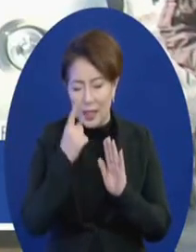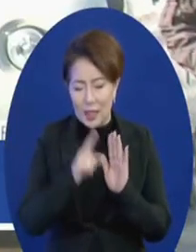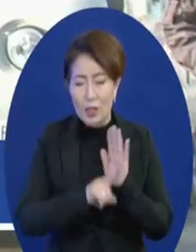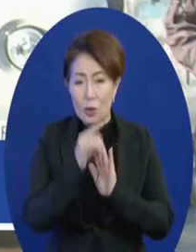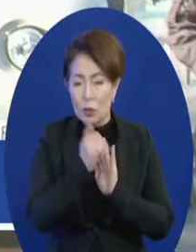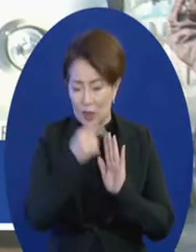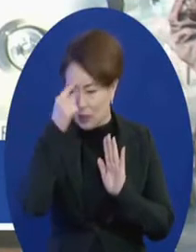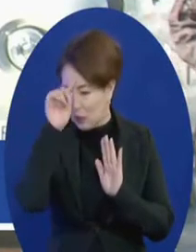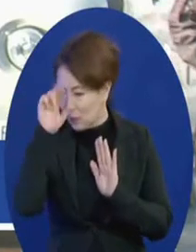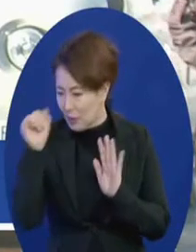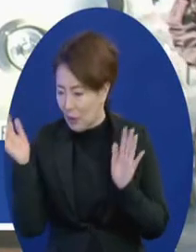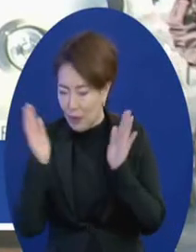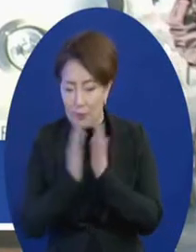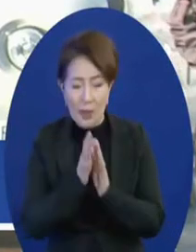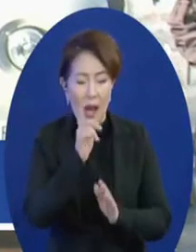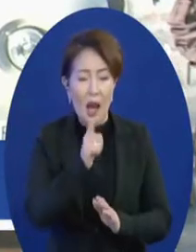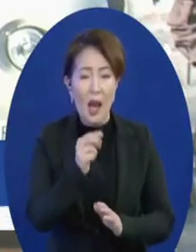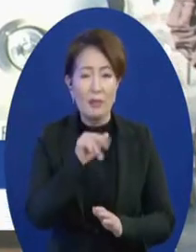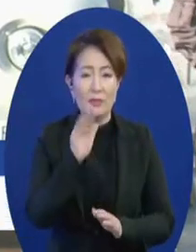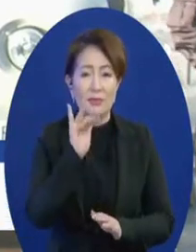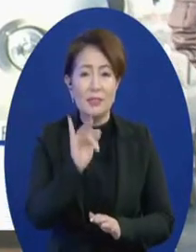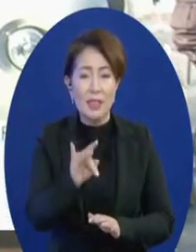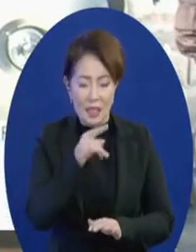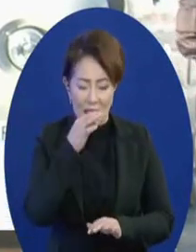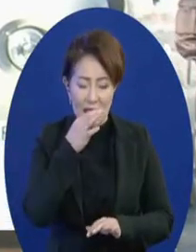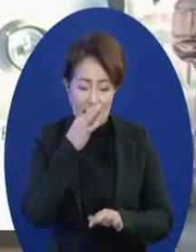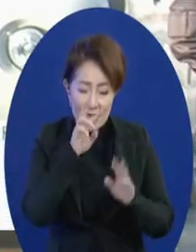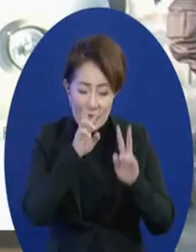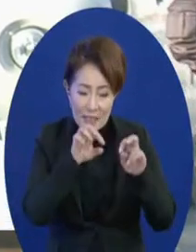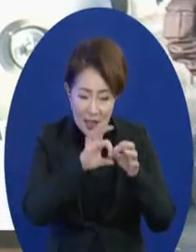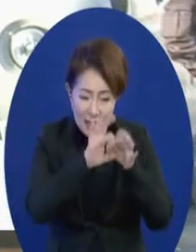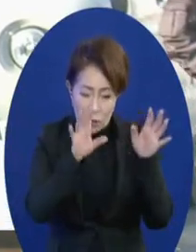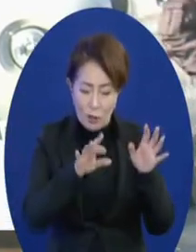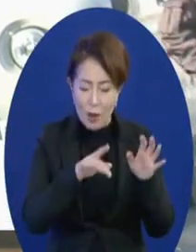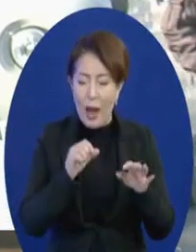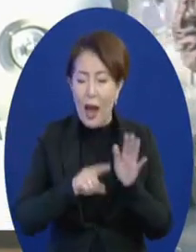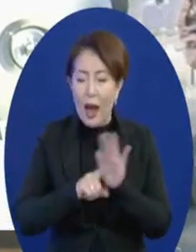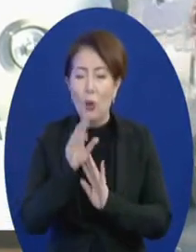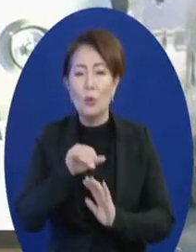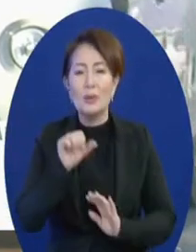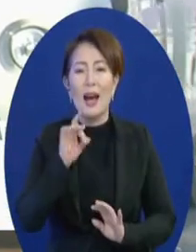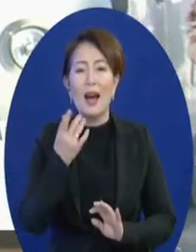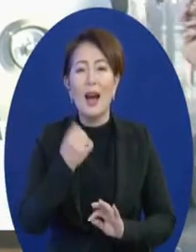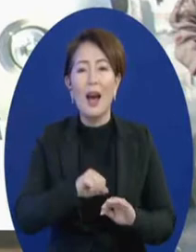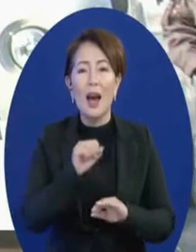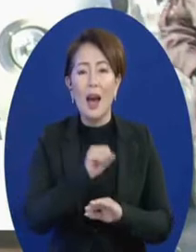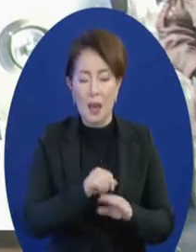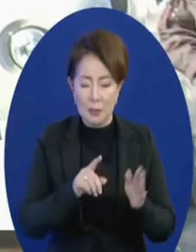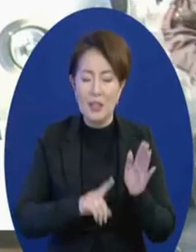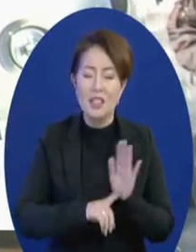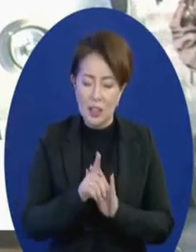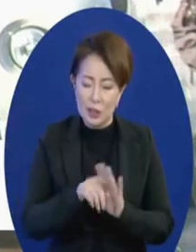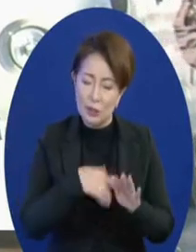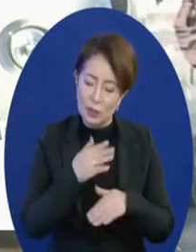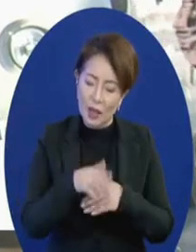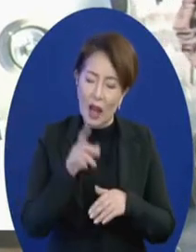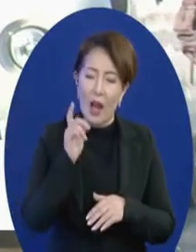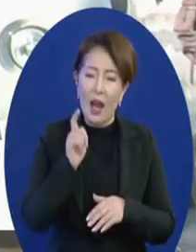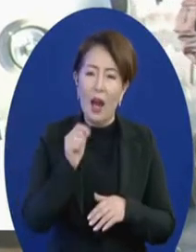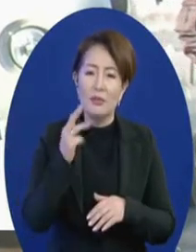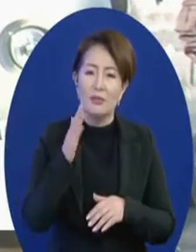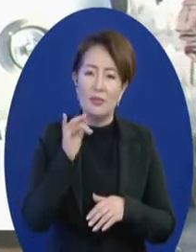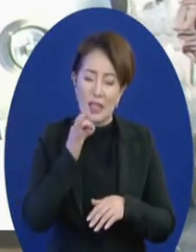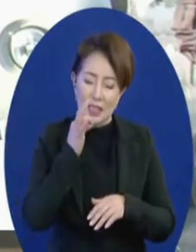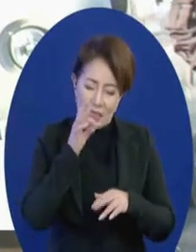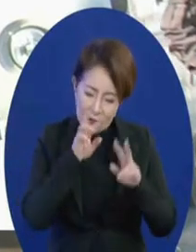эрүүл мэндийн яамтайгаа хамтраад хавдрын эрт илрүүлгийн төвийг 21 аймагаас анхудаг Архангай аймагтаа бас эхлүүлж хавдрыг